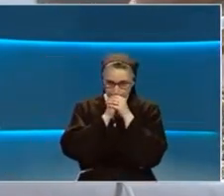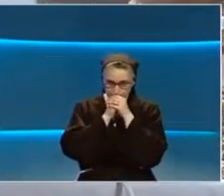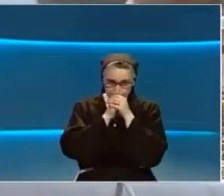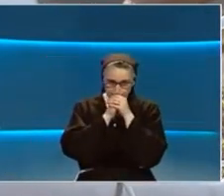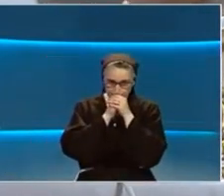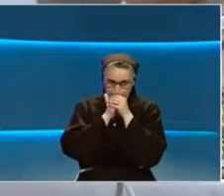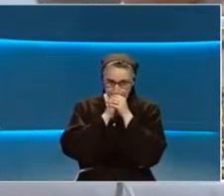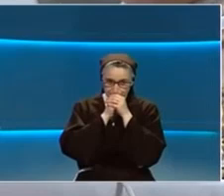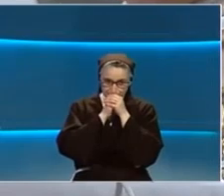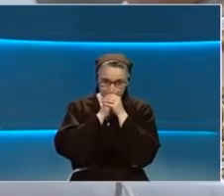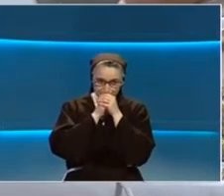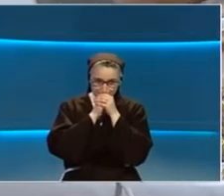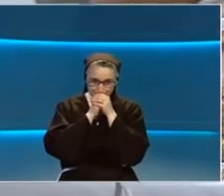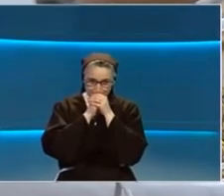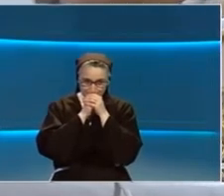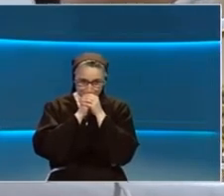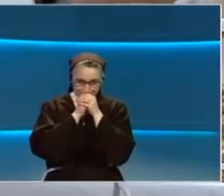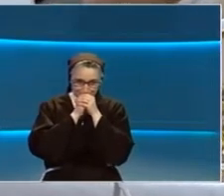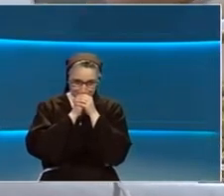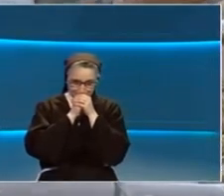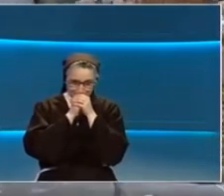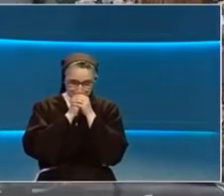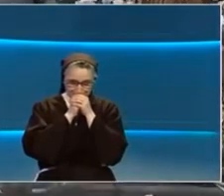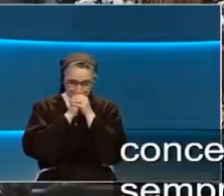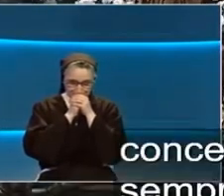bona cuncta larginis.